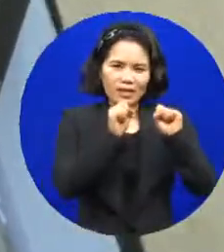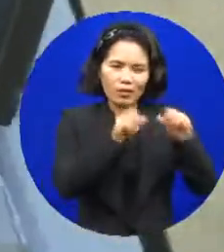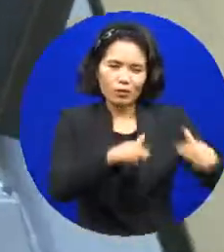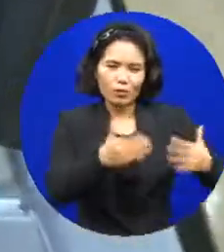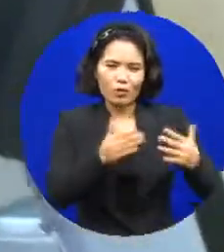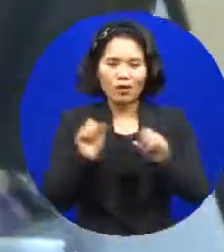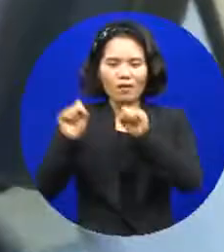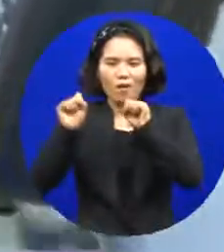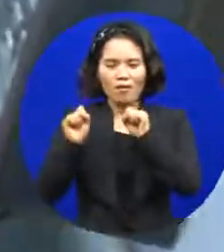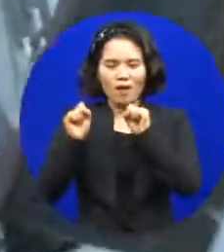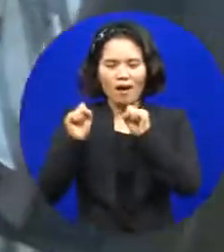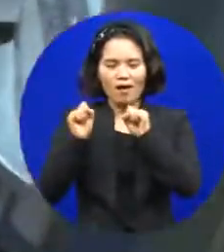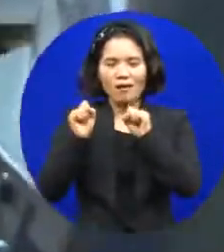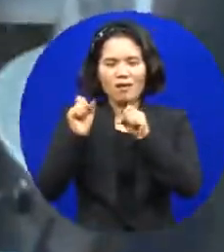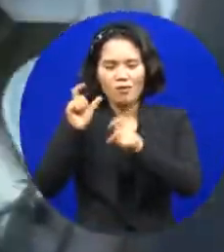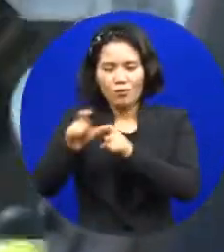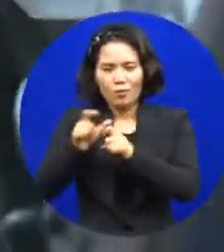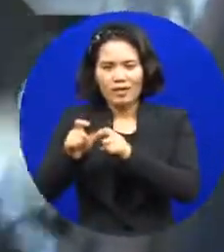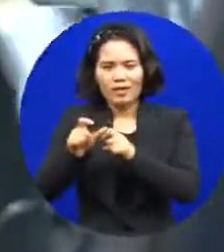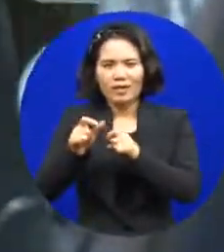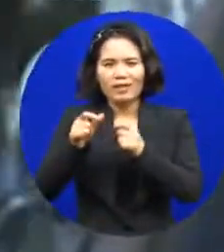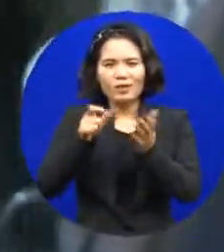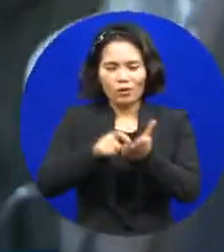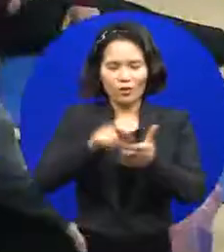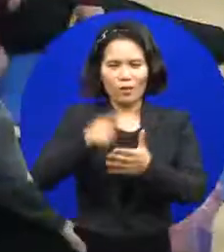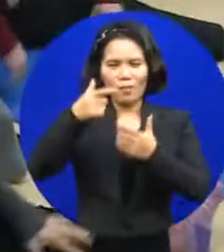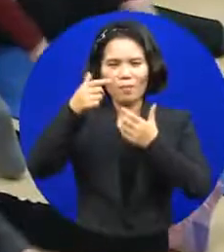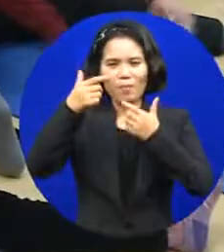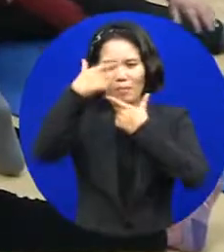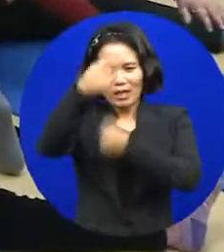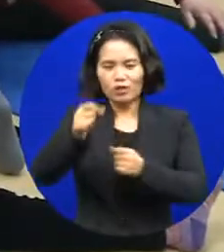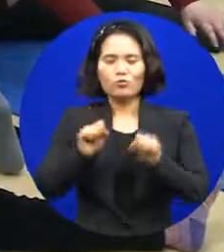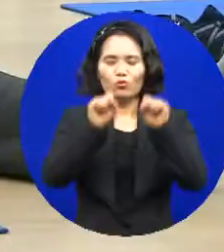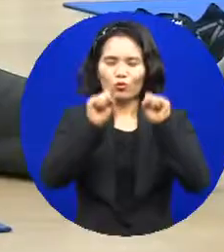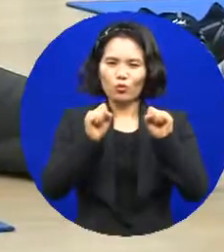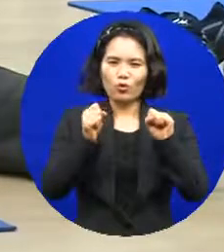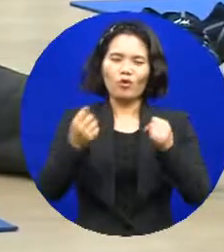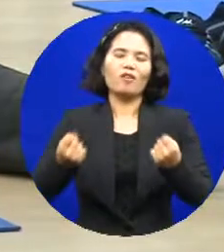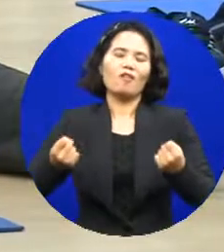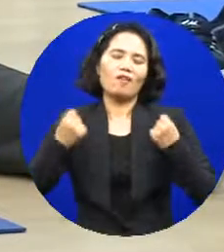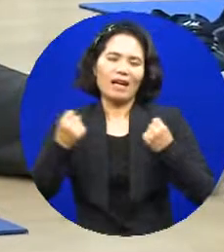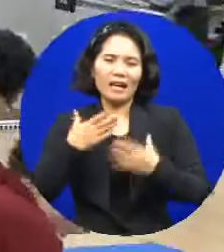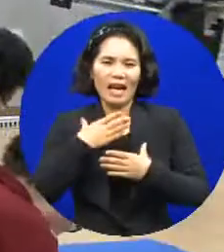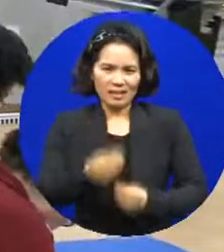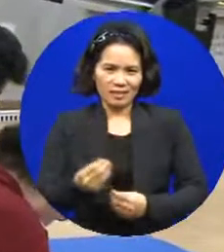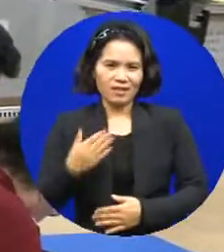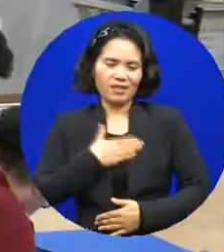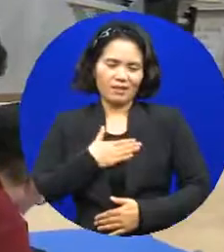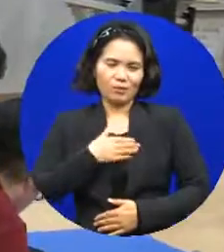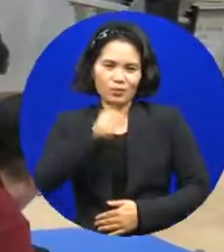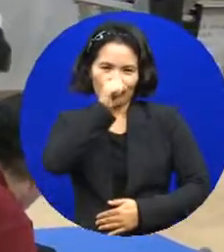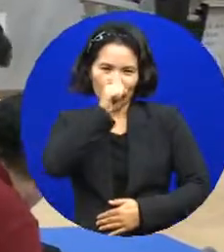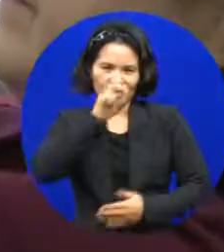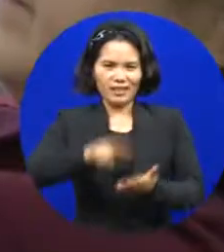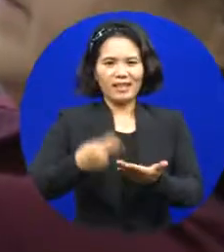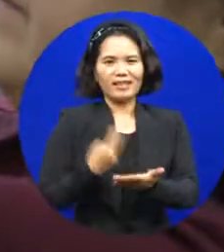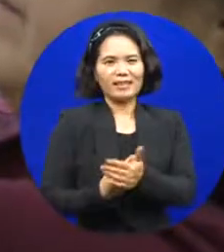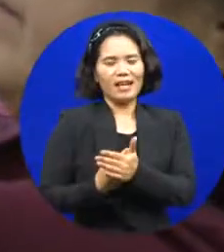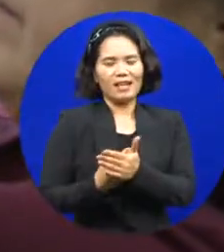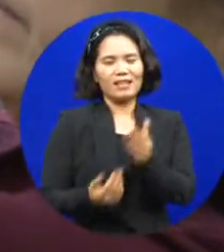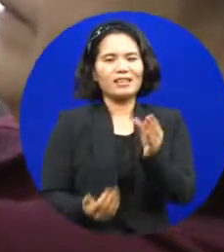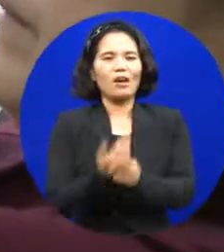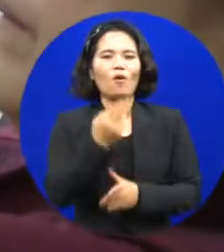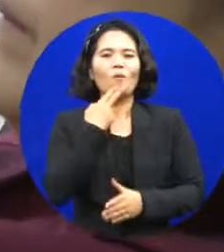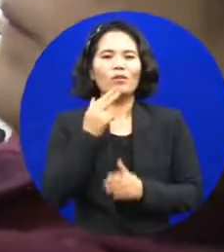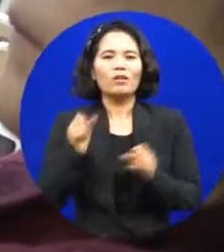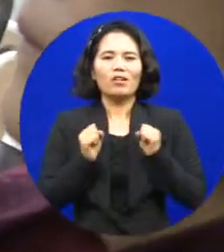개인별 체력 조건과 건강 상태를 고려한 적절한 맞춤 운동으로 건강하게, 안전하게, 기분 좋게 낙상